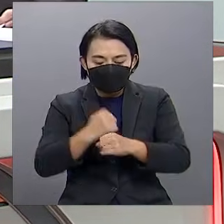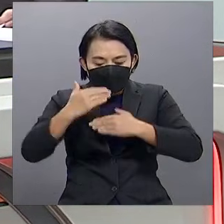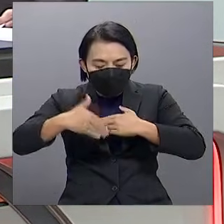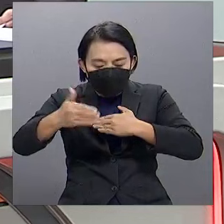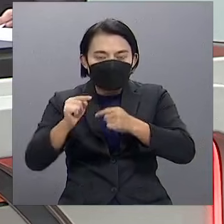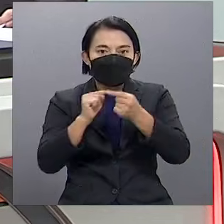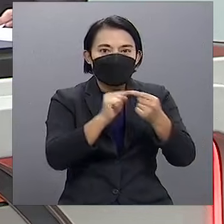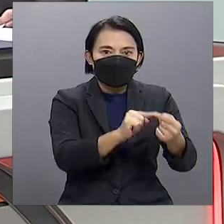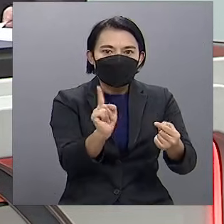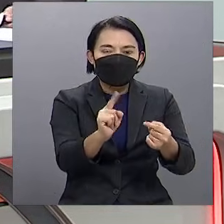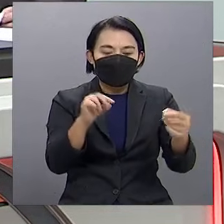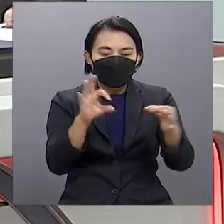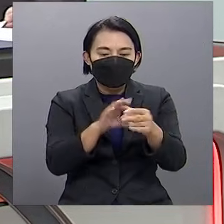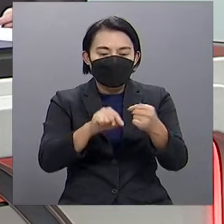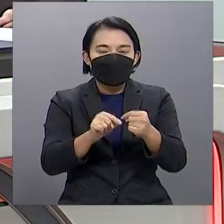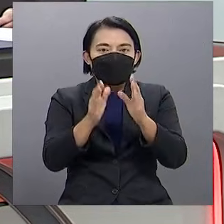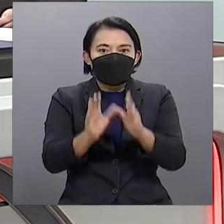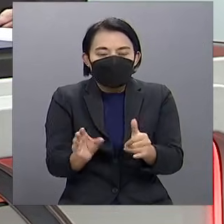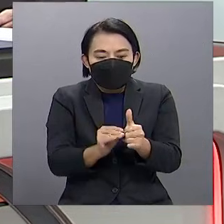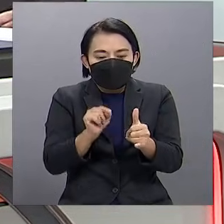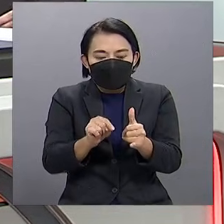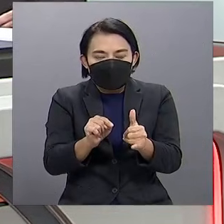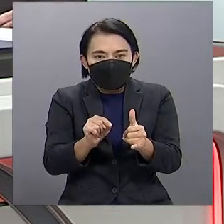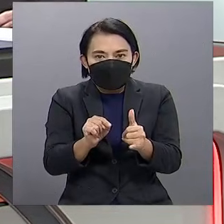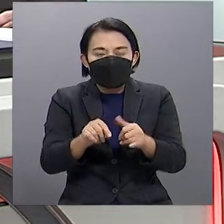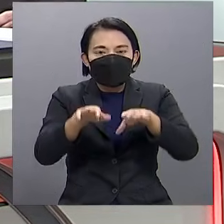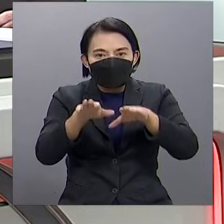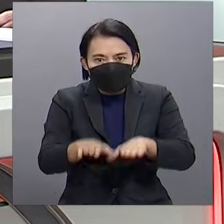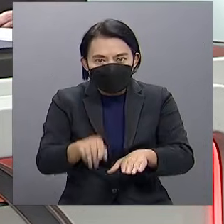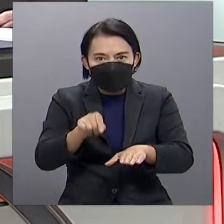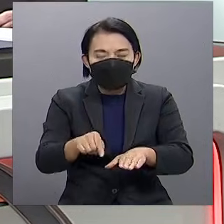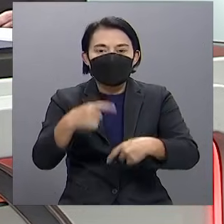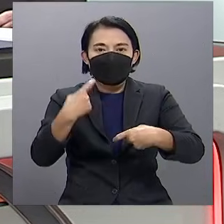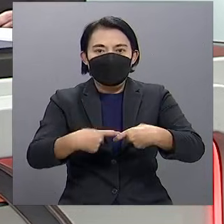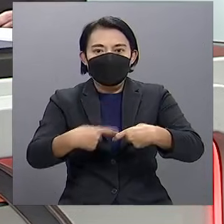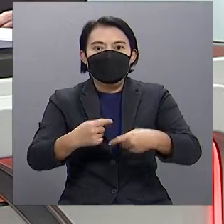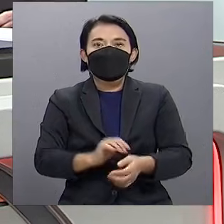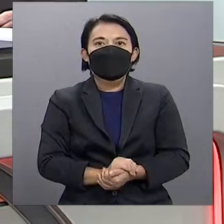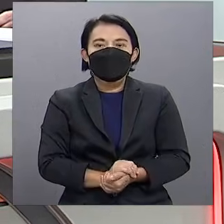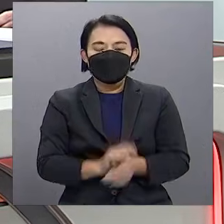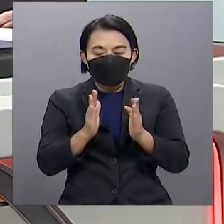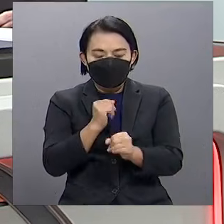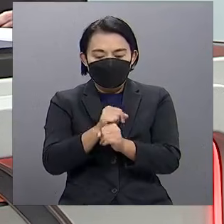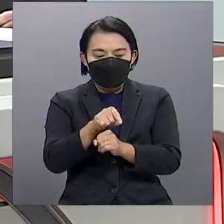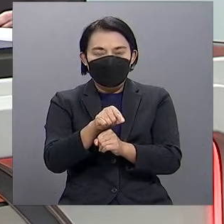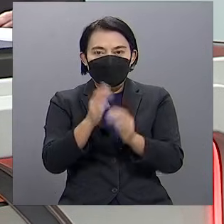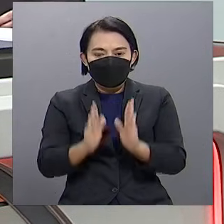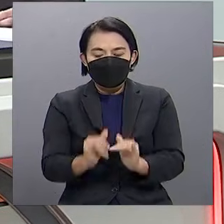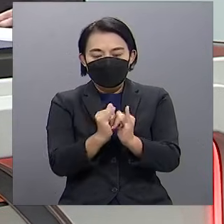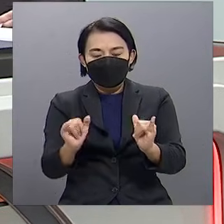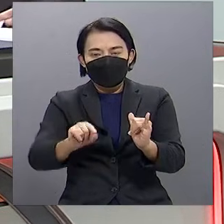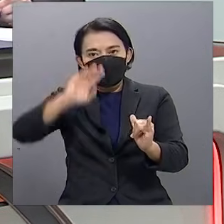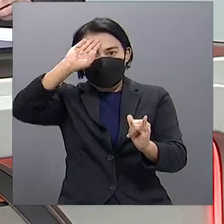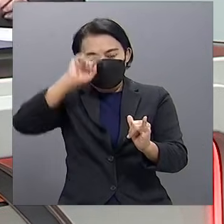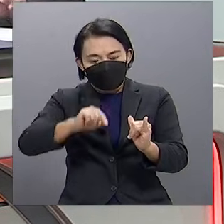ารถกดจำนวนผู้ติดเชื้อใหม่ให้น้อยลงไปกว่านี้ได้ค่ะและนอกจากจำนวนผู้ป่วยที่ล้นศักยภาพในการรักษาแล้ว